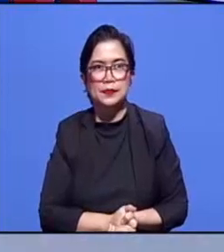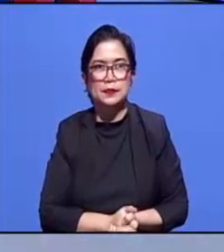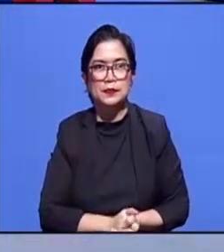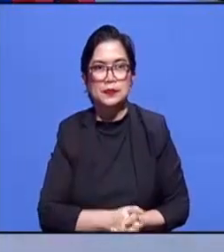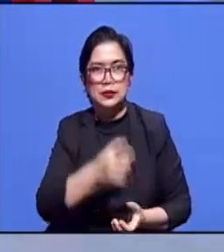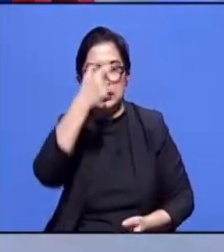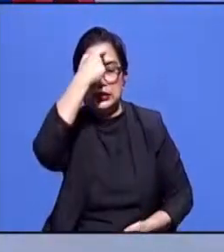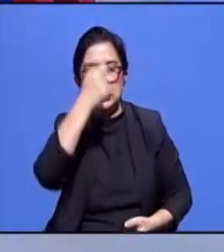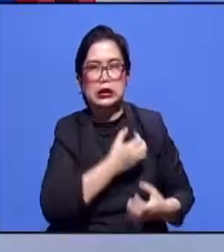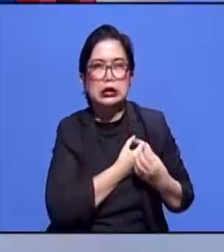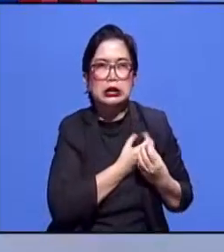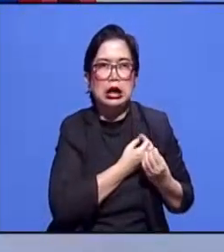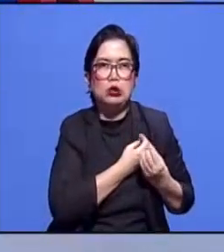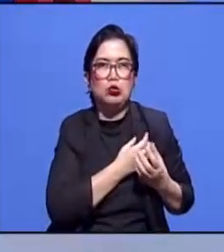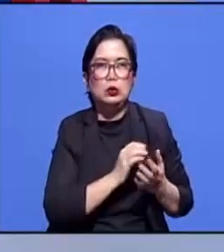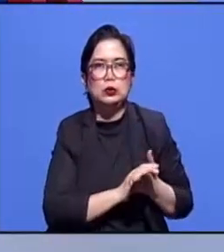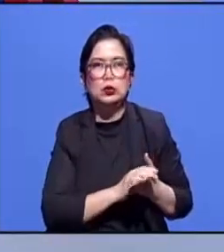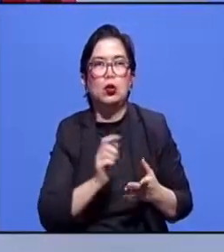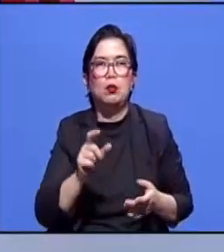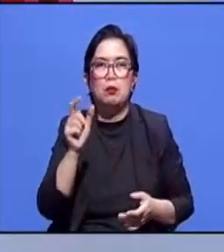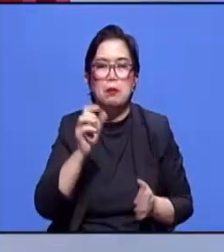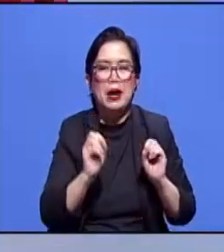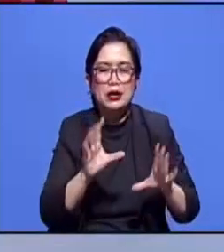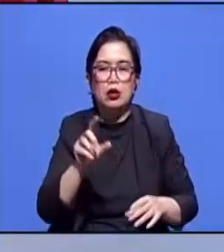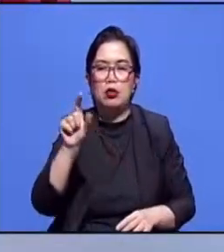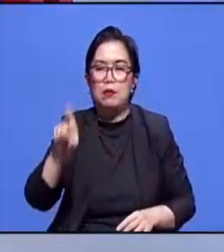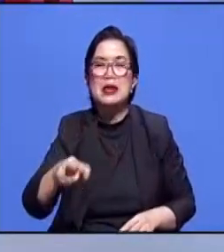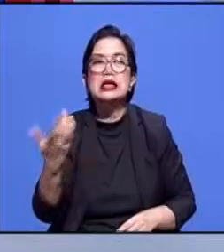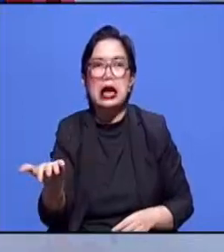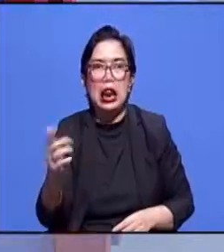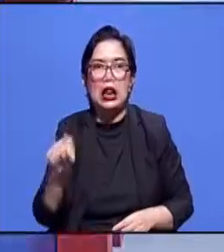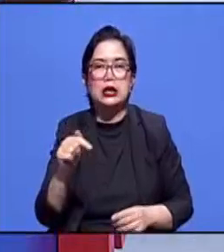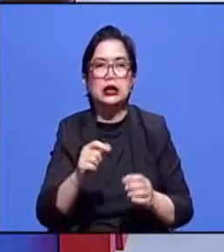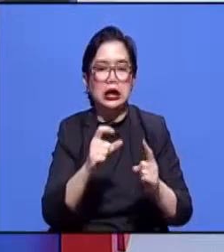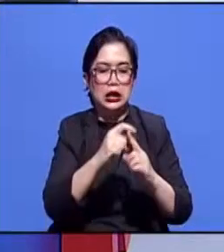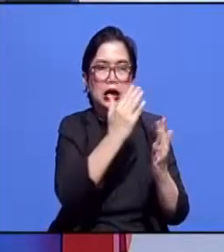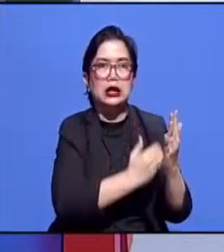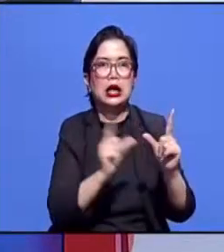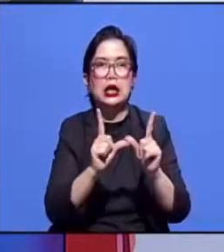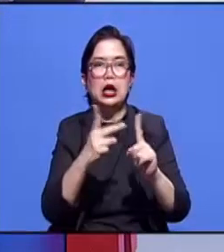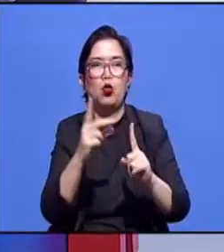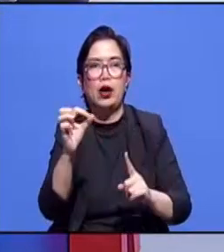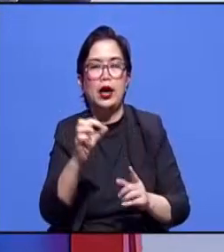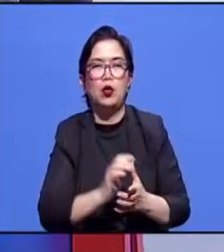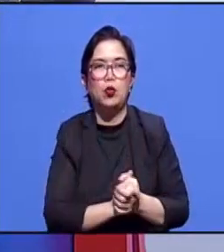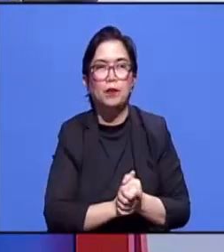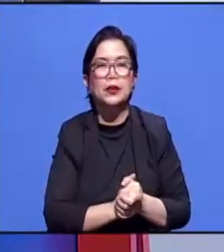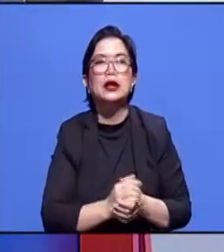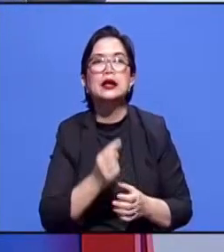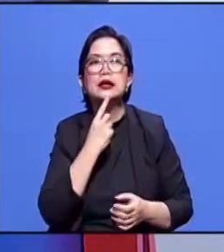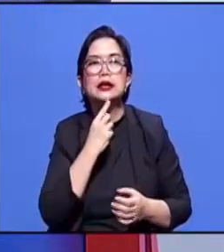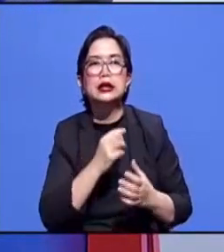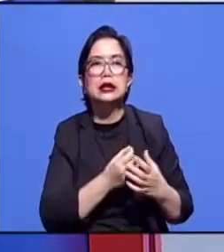Penyakit jantung menjadi penyakit pembunuh nomor satu dunia versi Badan Kesehatan Dunia WHO. Tidak hanya jantung koroner, kini gangguan kelistrikan